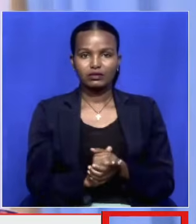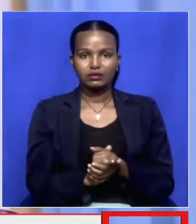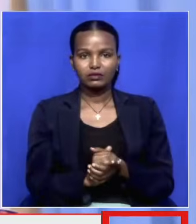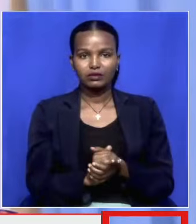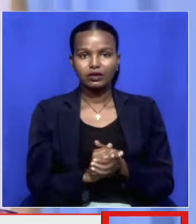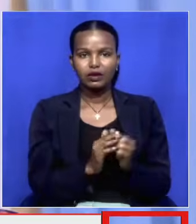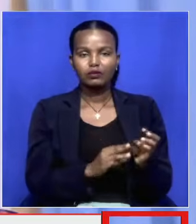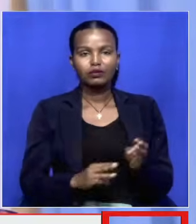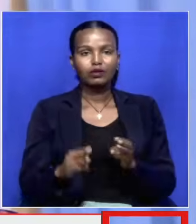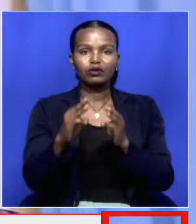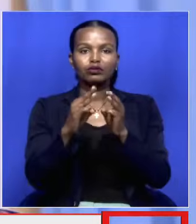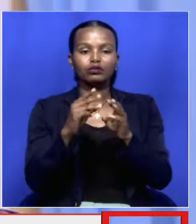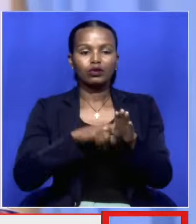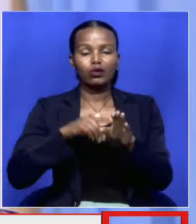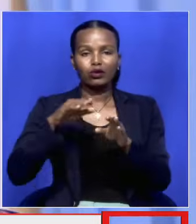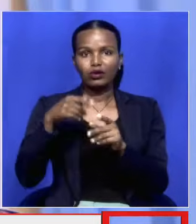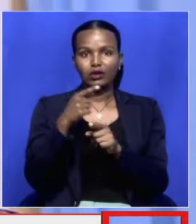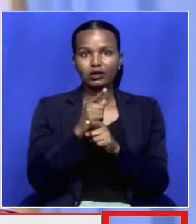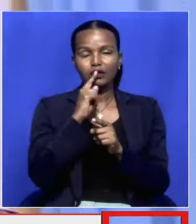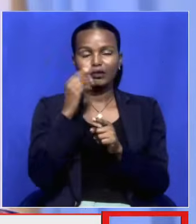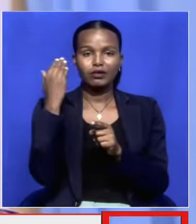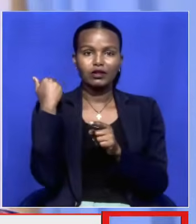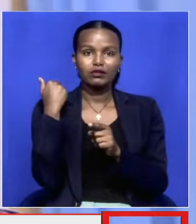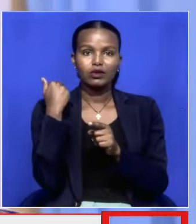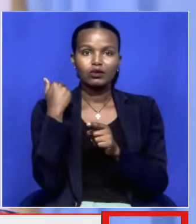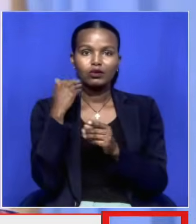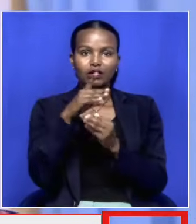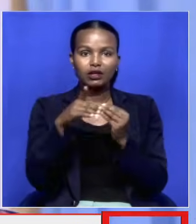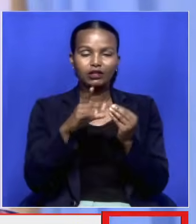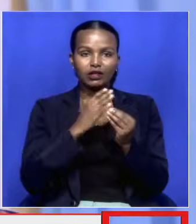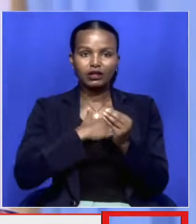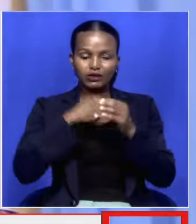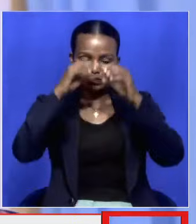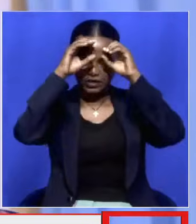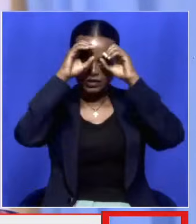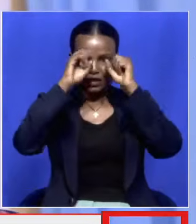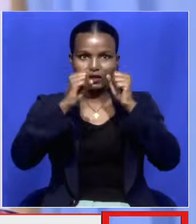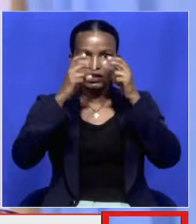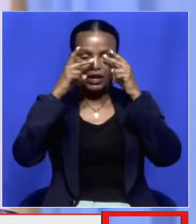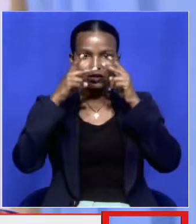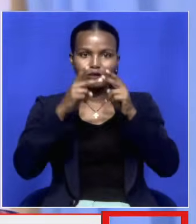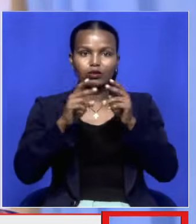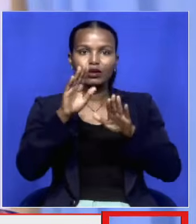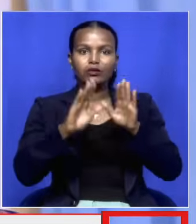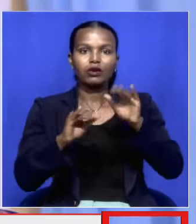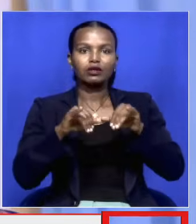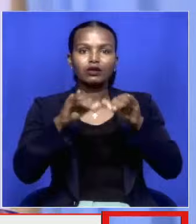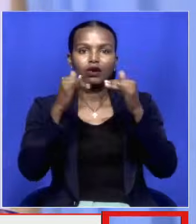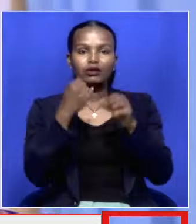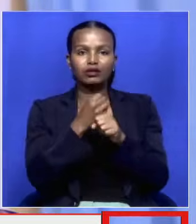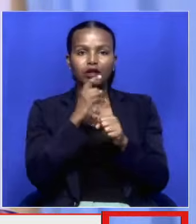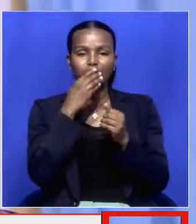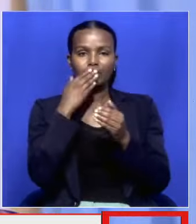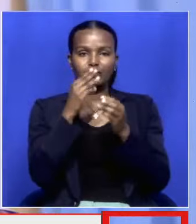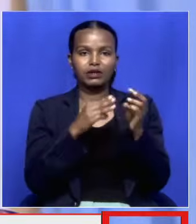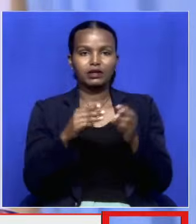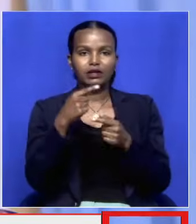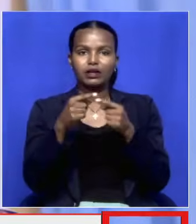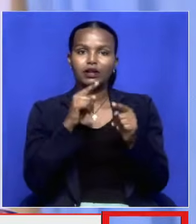መንገዱ ተጓቷል፣ ልክ ነው። በባለፈው ክቡር የክልላችን ፕሬዝዳንት መጥተው ገምግመው አስቀጥለው አሁን እዚያው እየተሰራ ነው። በጥሩ መንገድ እየሄድን